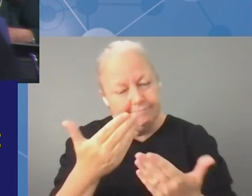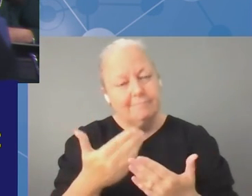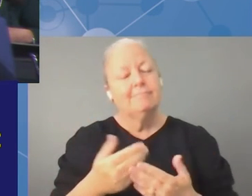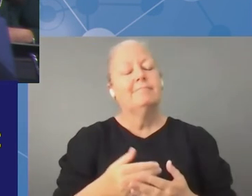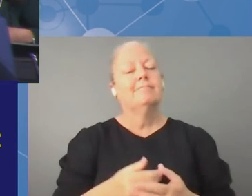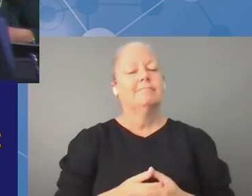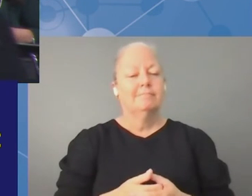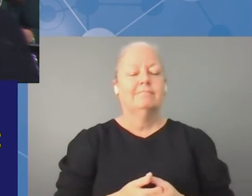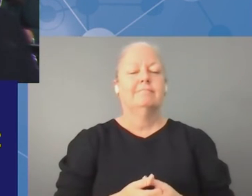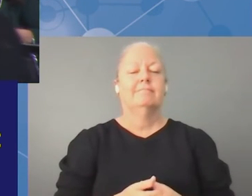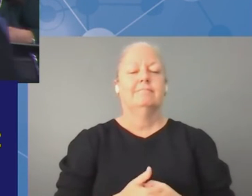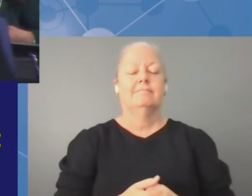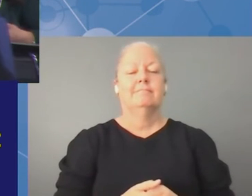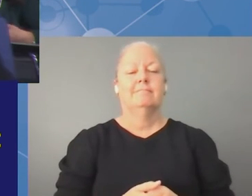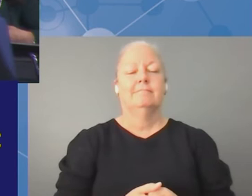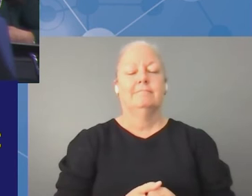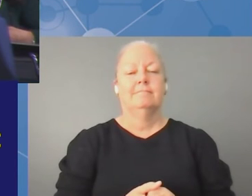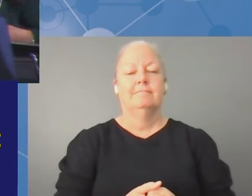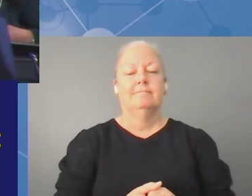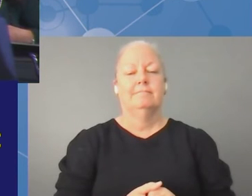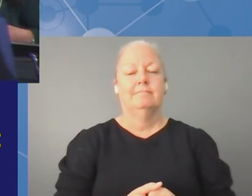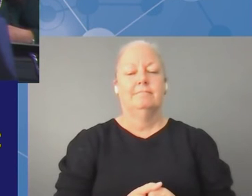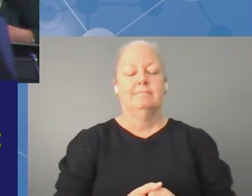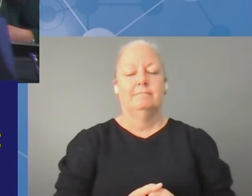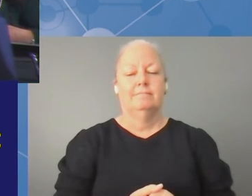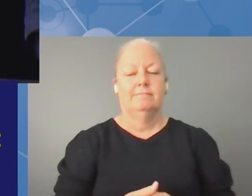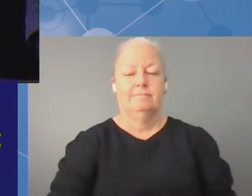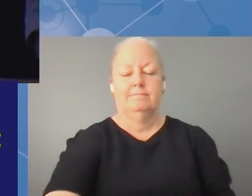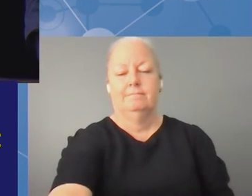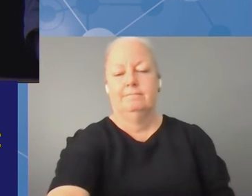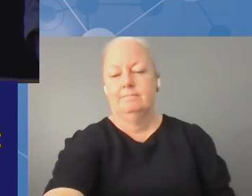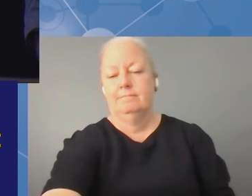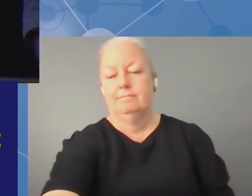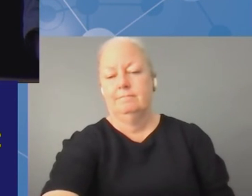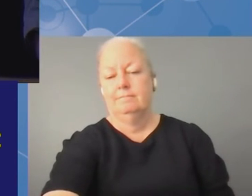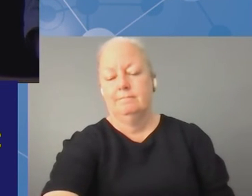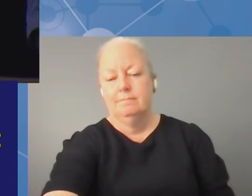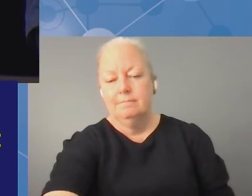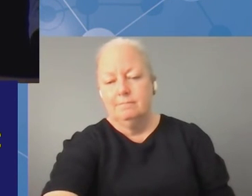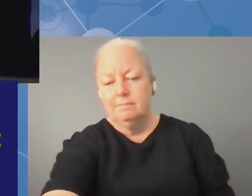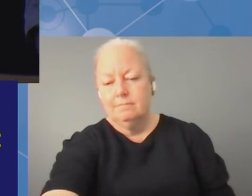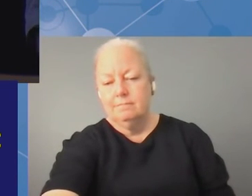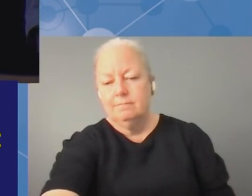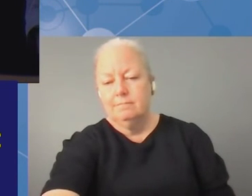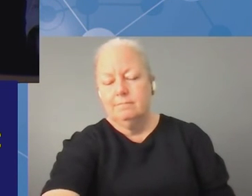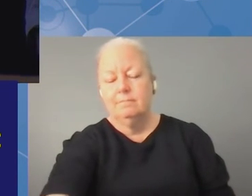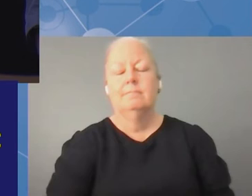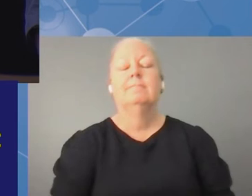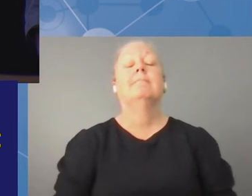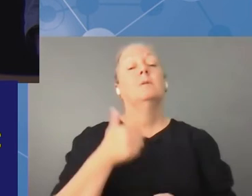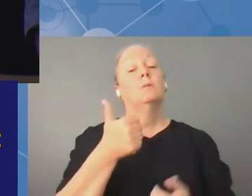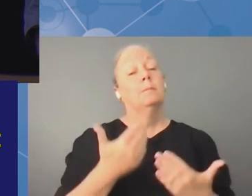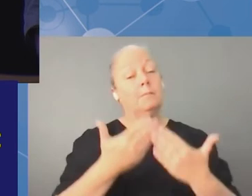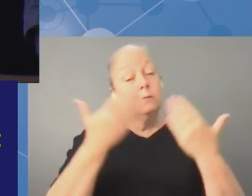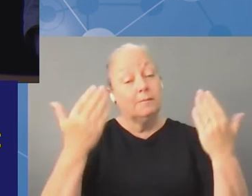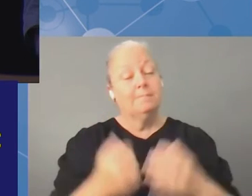можем. Выступление на французском языке. Добрый день. Меня зовут Ансия из Бенина.